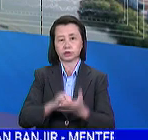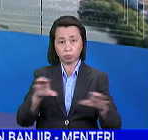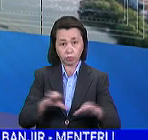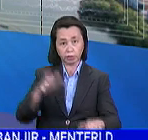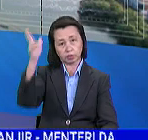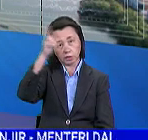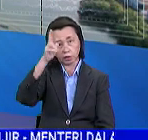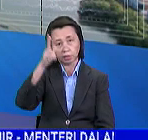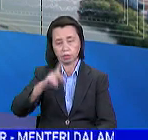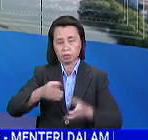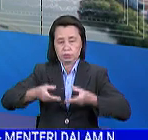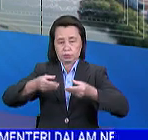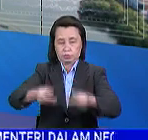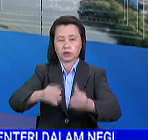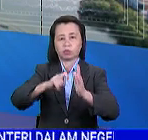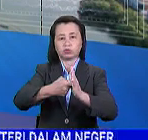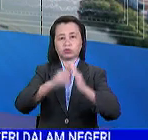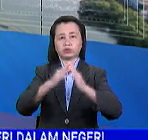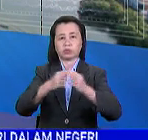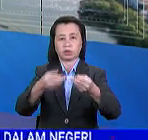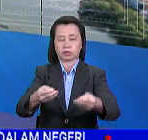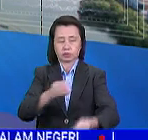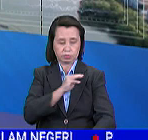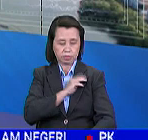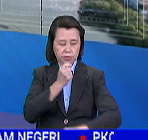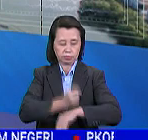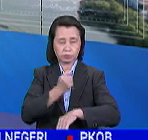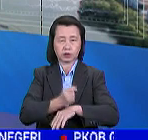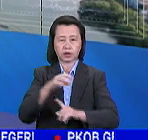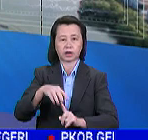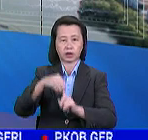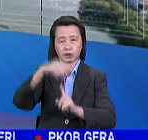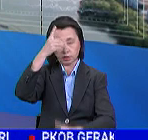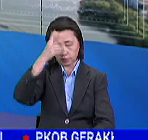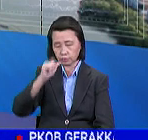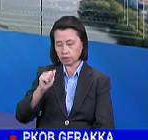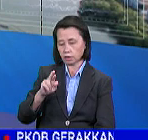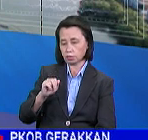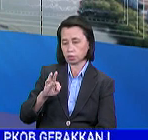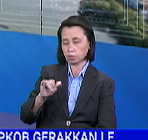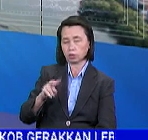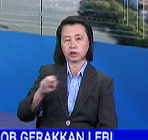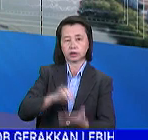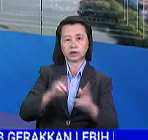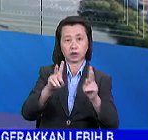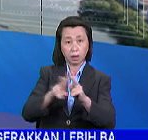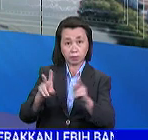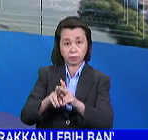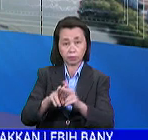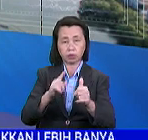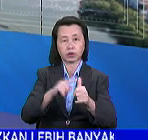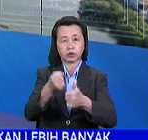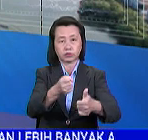penyerahan kunci rumah disempurnakan menteri tugas-tugas Hasta Baghdad umat Arifin Muhammad Arif di kampung terlibat yaitu